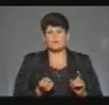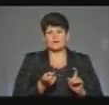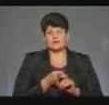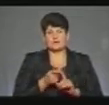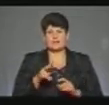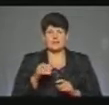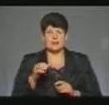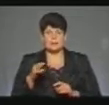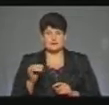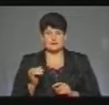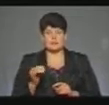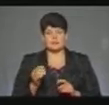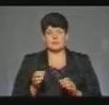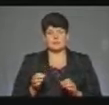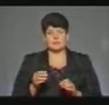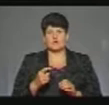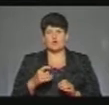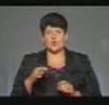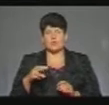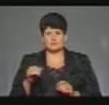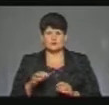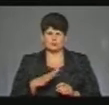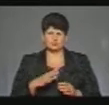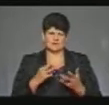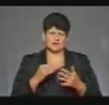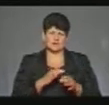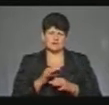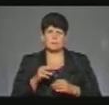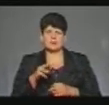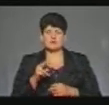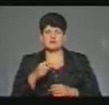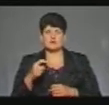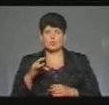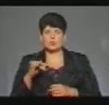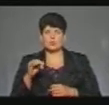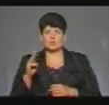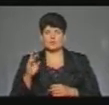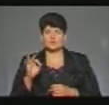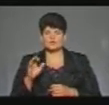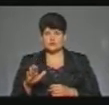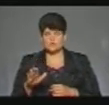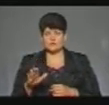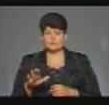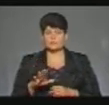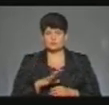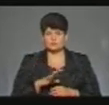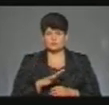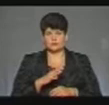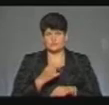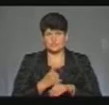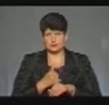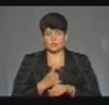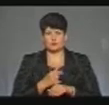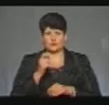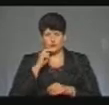Лемківщину, Холмщину, населення Підляще. Були декілька проєктів. Микита Хрущов, який, як відомо, був, грубо кажучи, лідером в Україні з частою